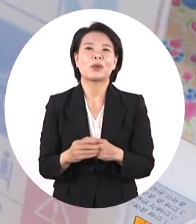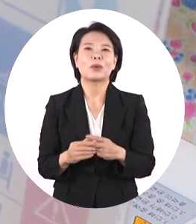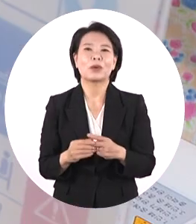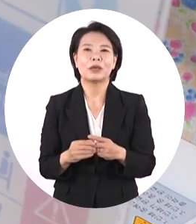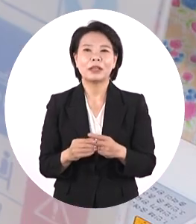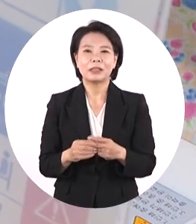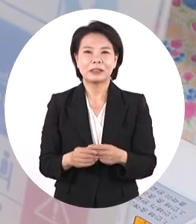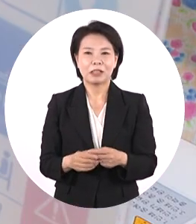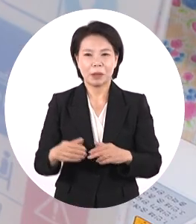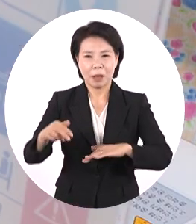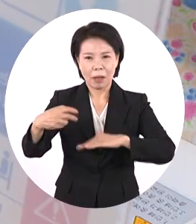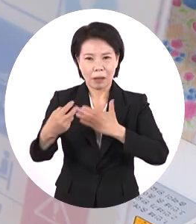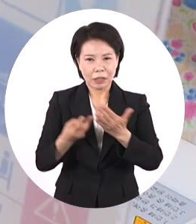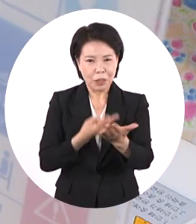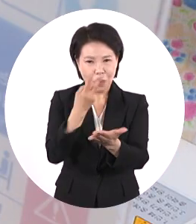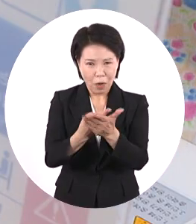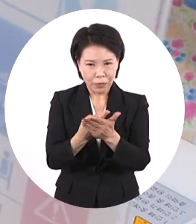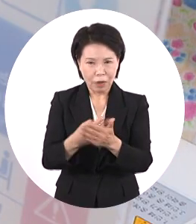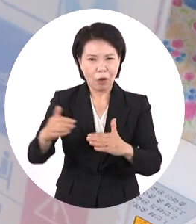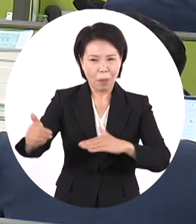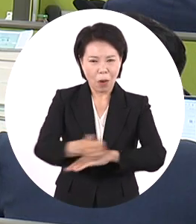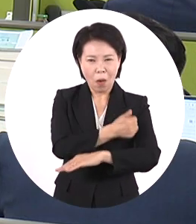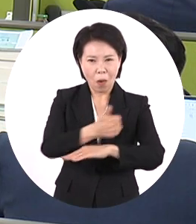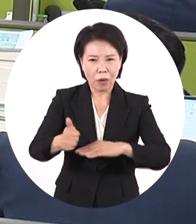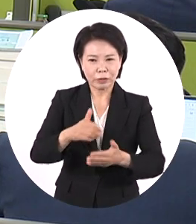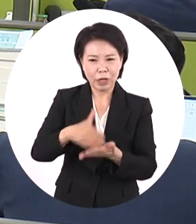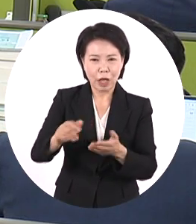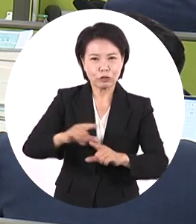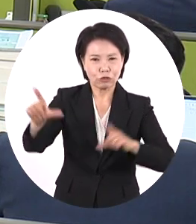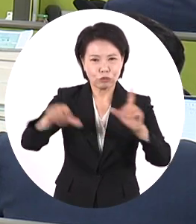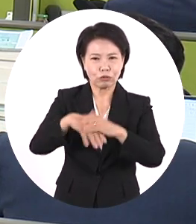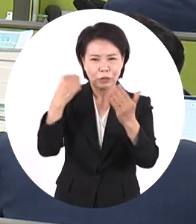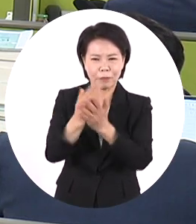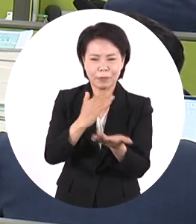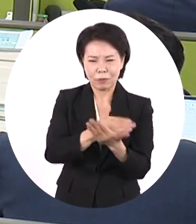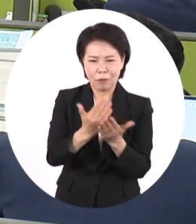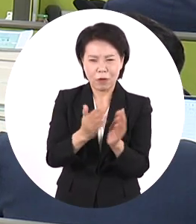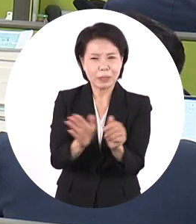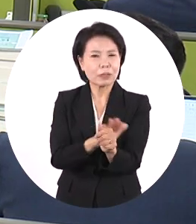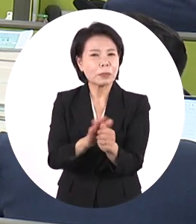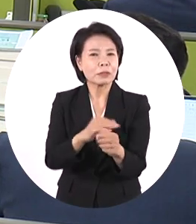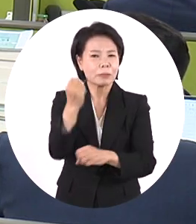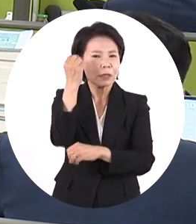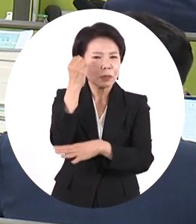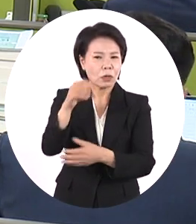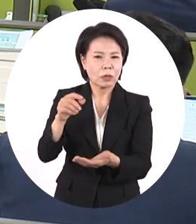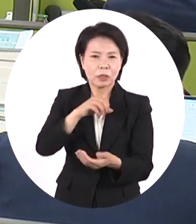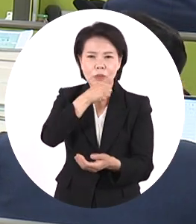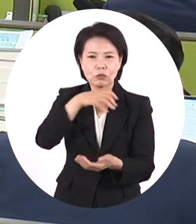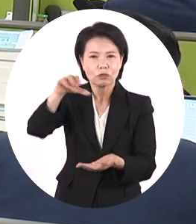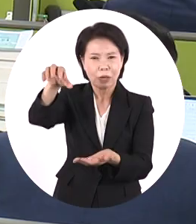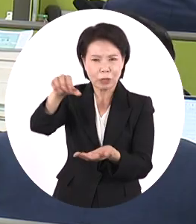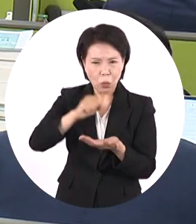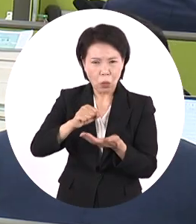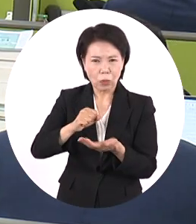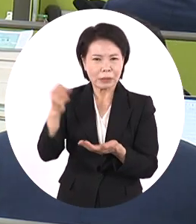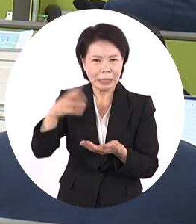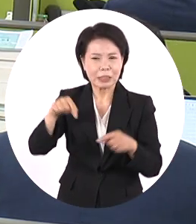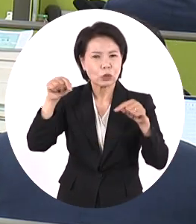입원, 내원 일수, 서비스질 등의 성과를 바탕으로 사업의 지속 여부를 재논의할